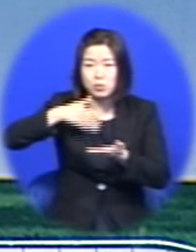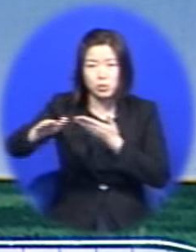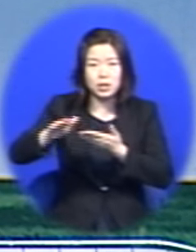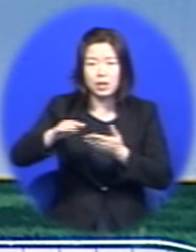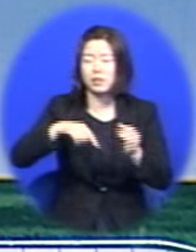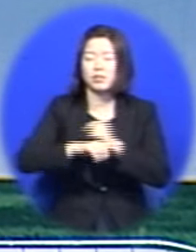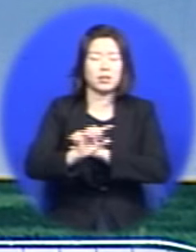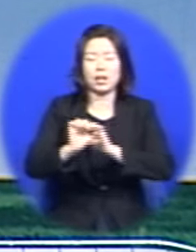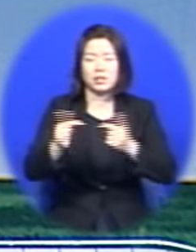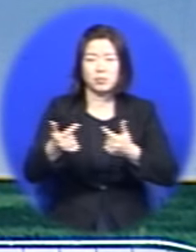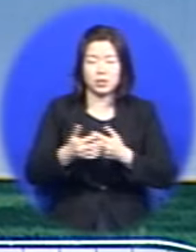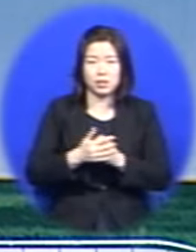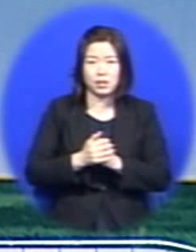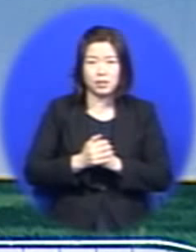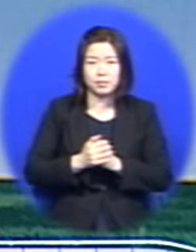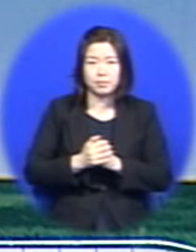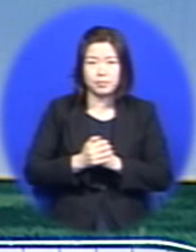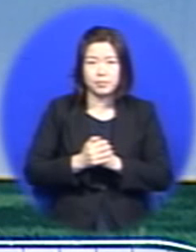아닙니다.